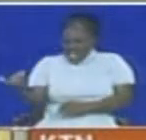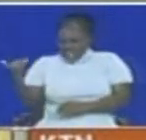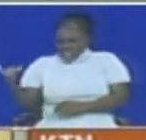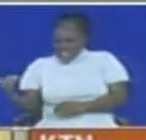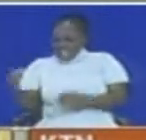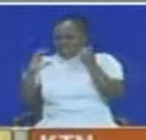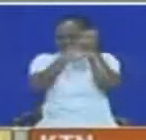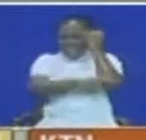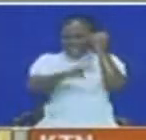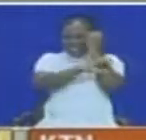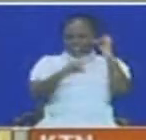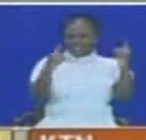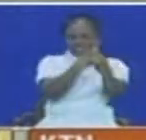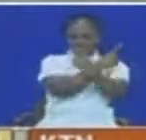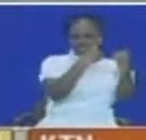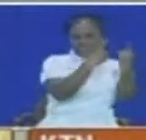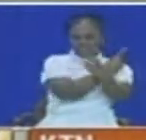nchi mbalimbali.